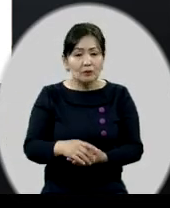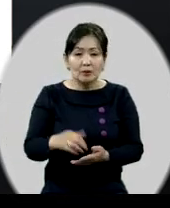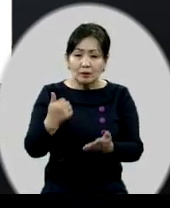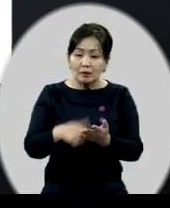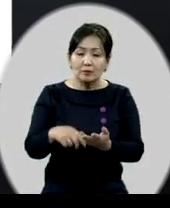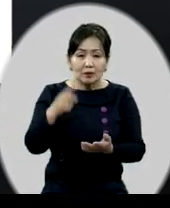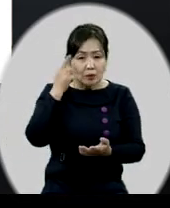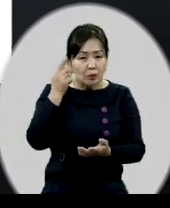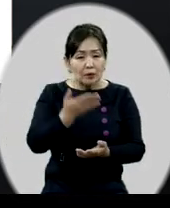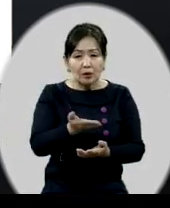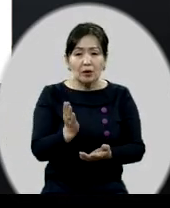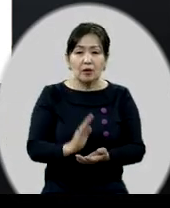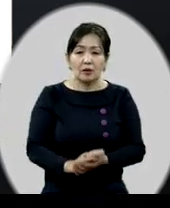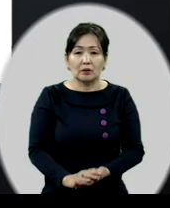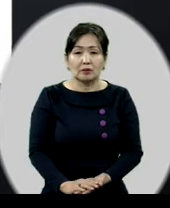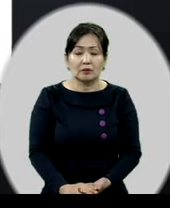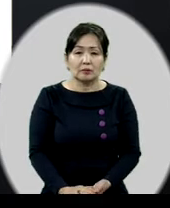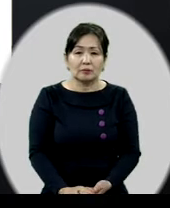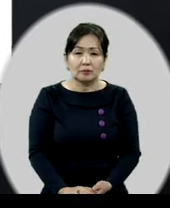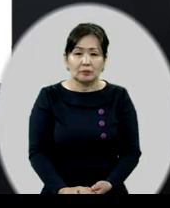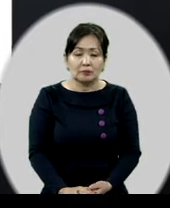Тэвтэртэй бодоорой хүүхдүүдээ.